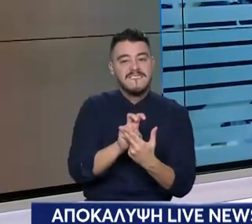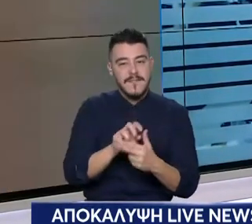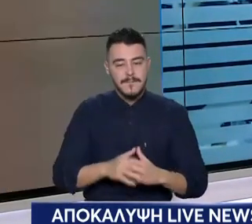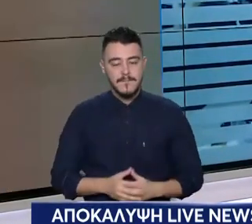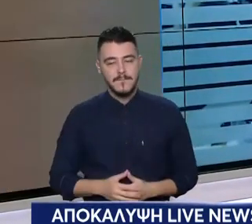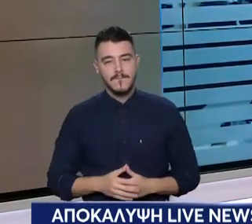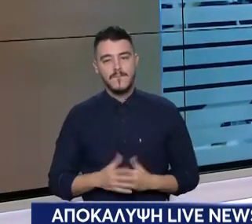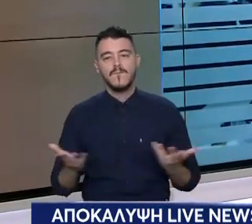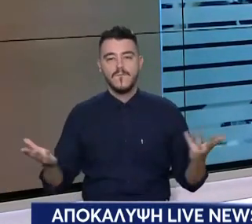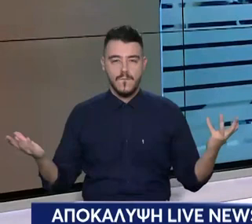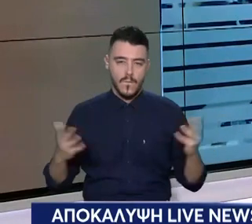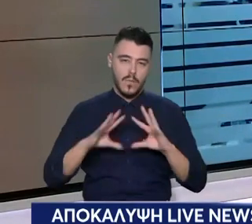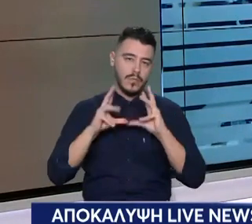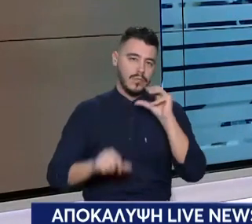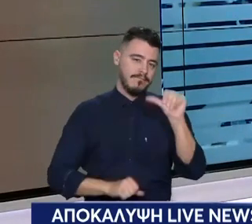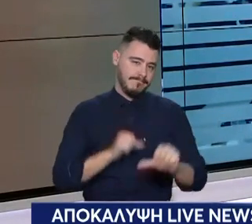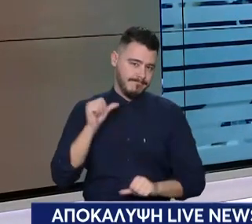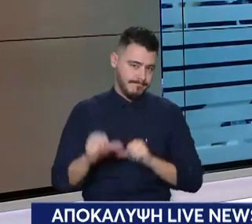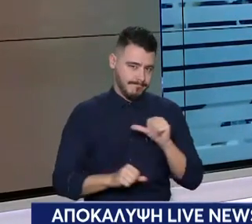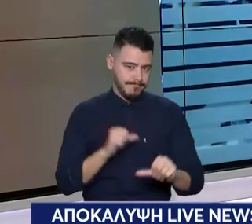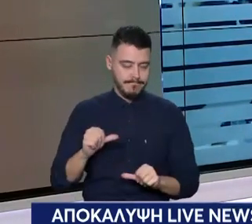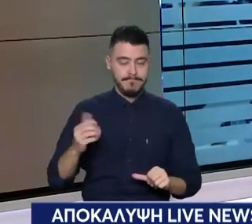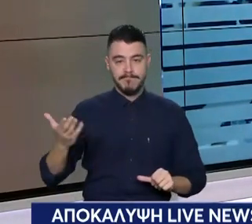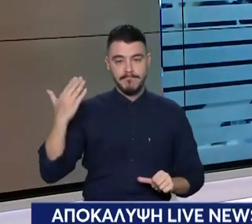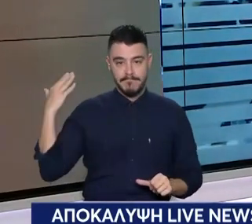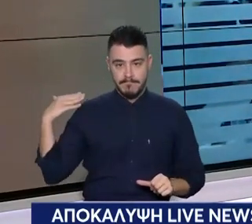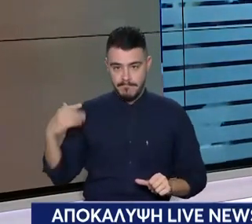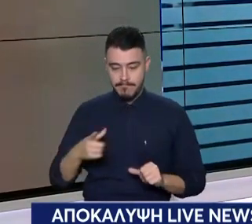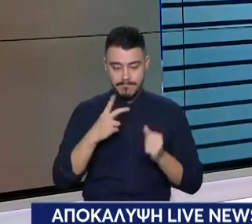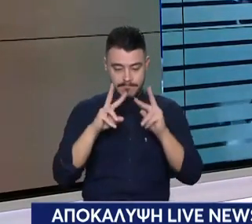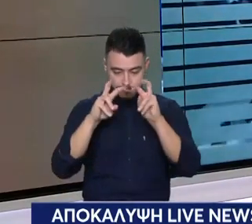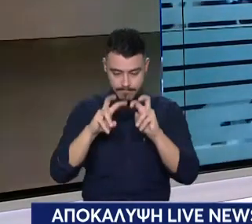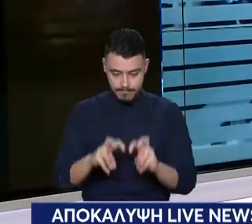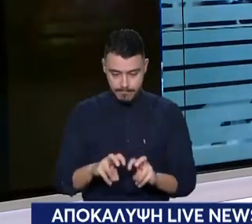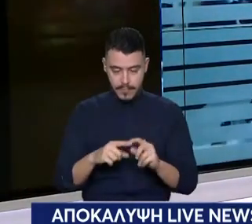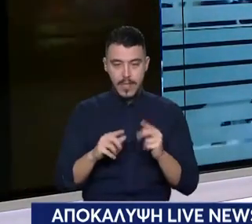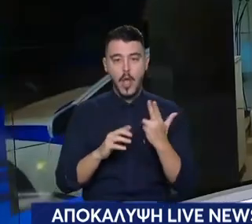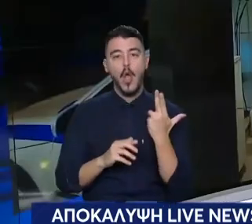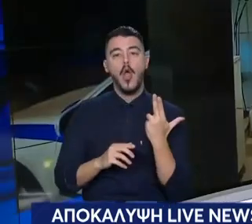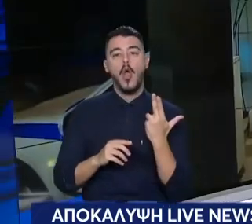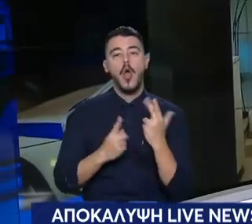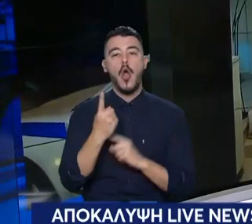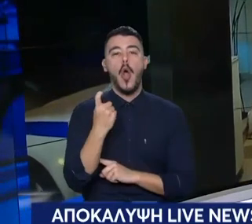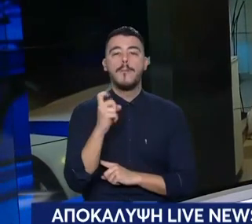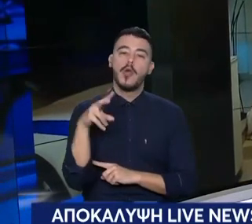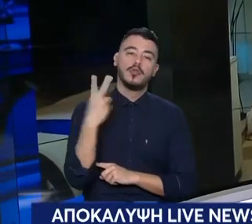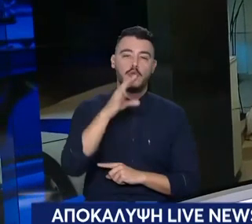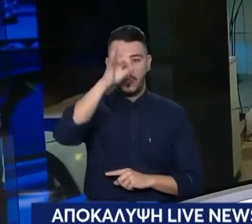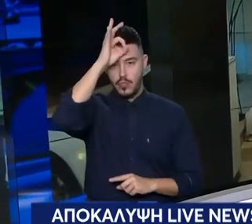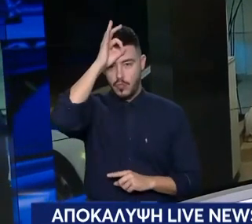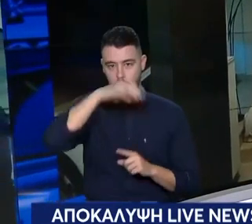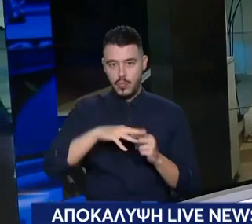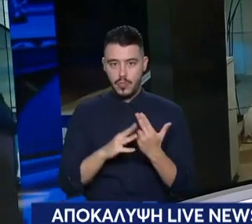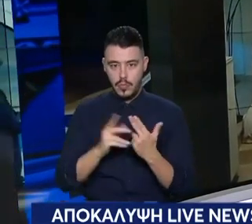που λένε οι πληροφορίες μας είναι ότι μετά την ολοκλήρωση της έρευνας στο όπλο του αστυνομικού βρέθηκε